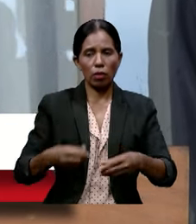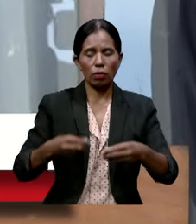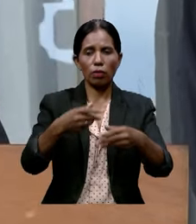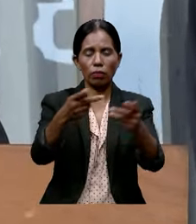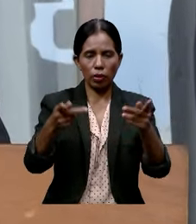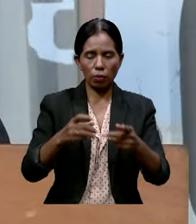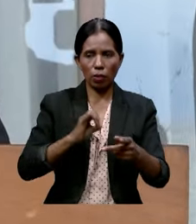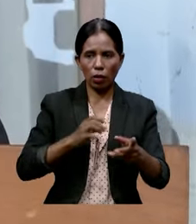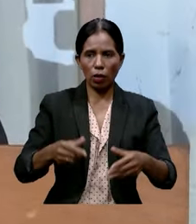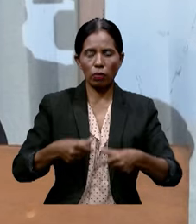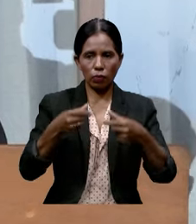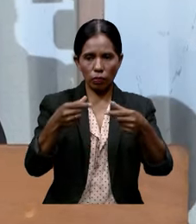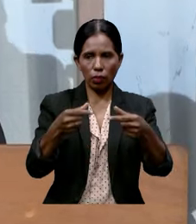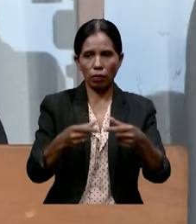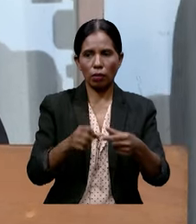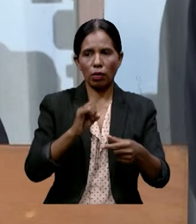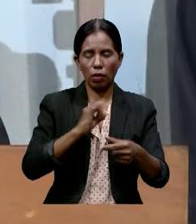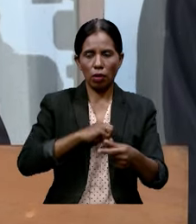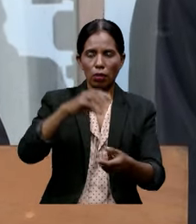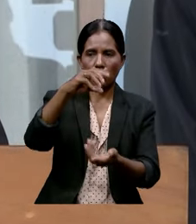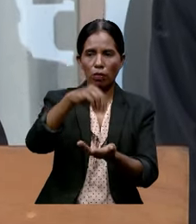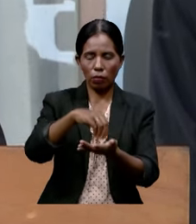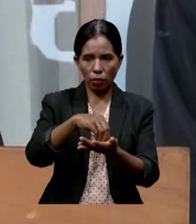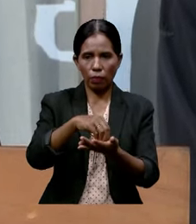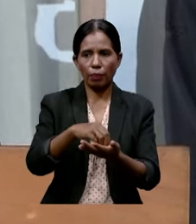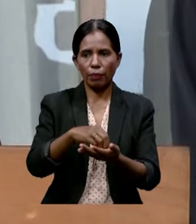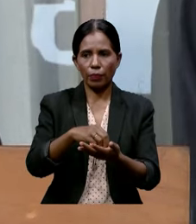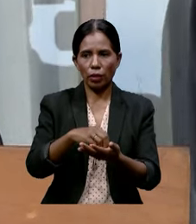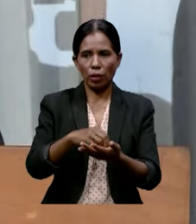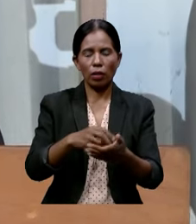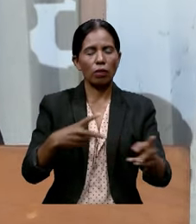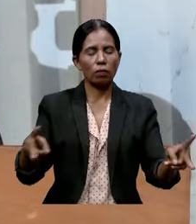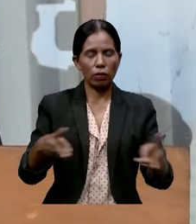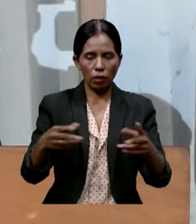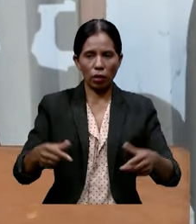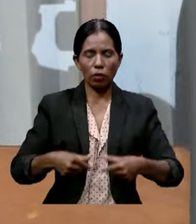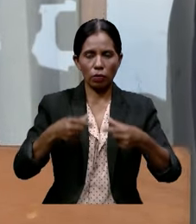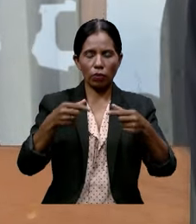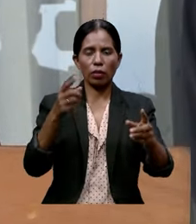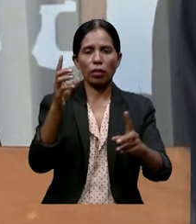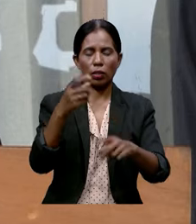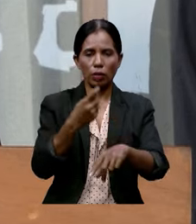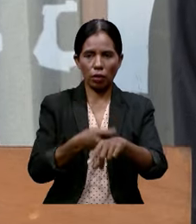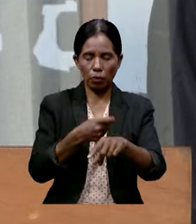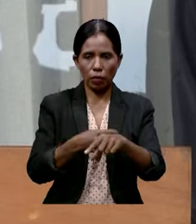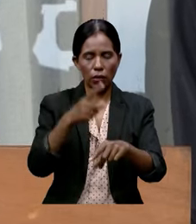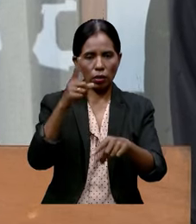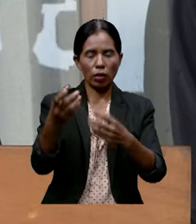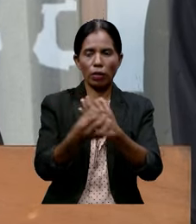fo au tau kata voluntariamente entrega to prazo ire nebe maka